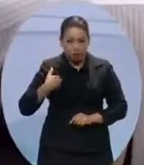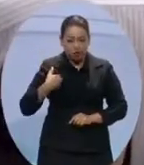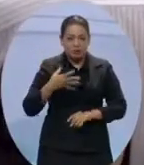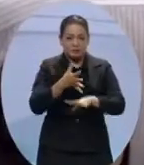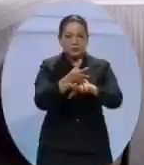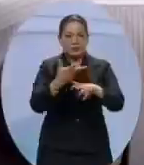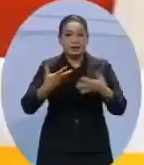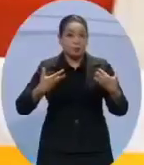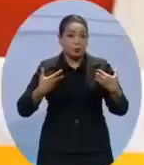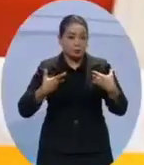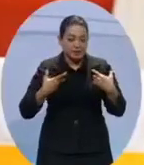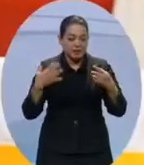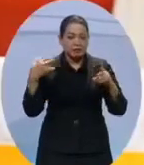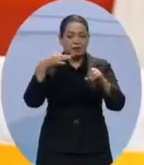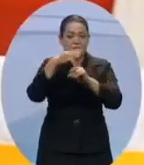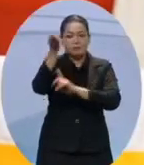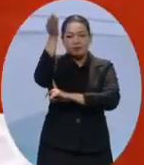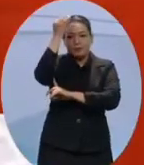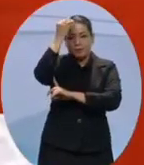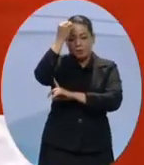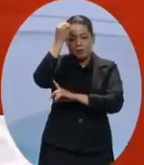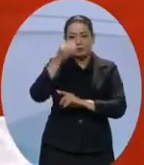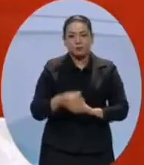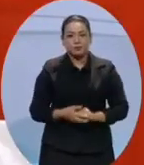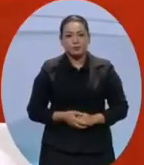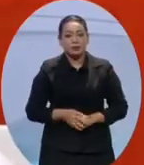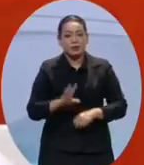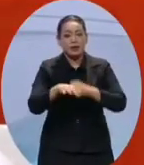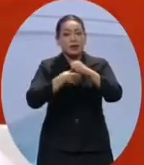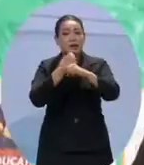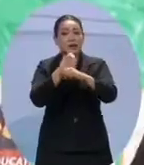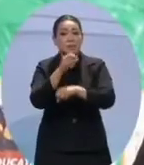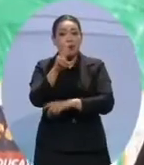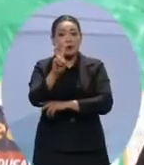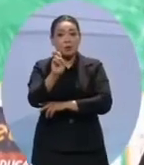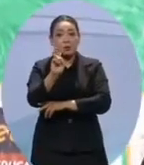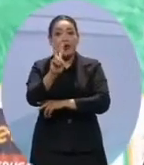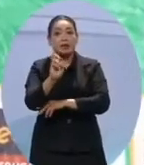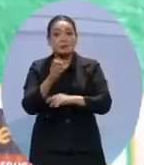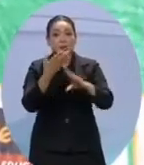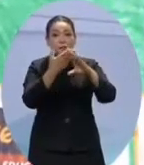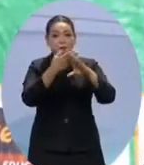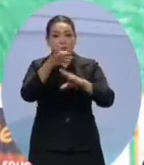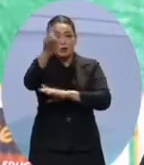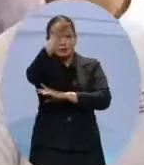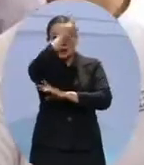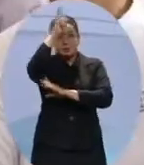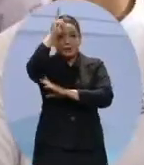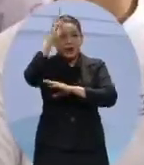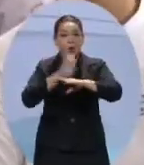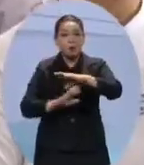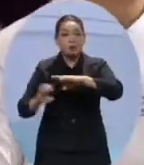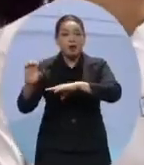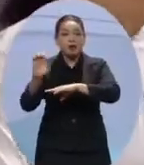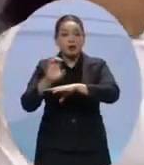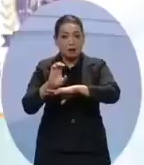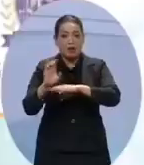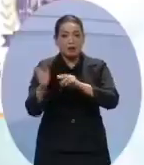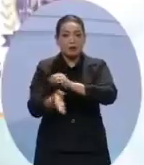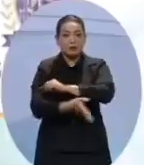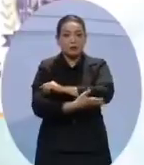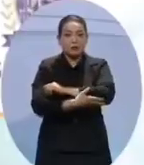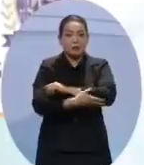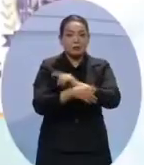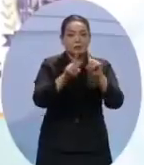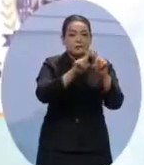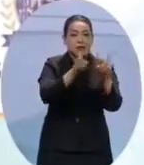kỳ thi Trung học phổ thông quốc gia và phương thức tuyển sinh năm 2020 của các trường đại học cao đẳng, triển vọng của các nhóm ngành đào